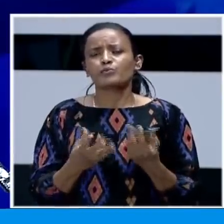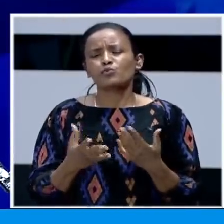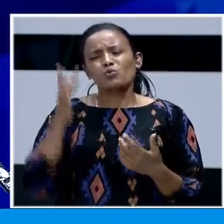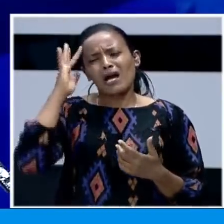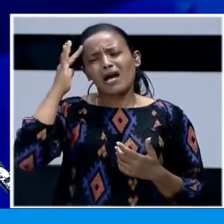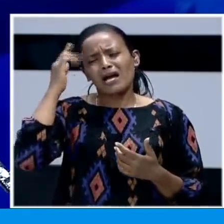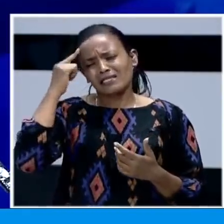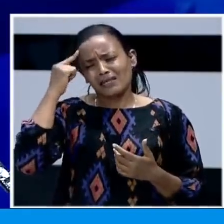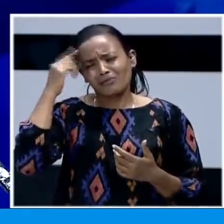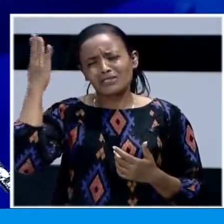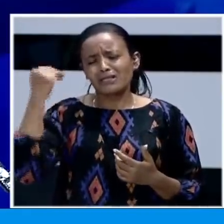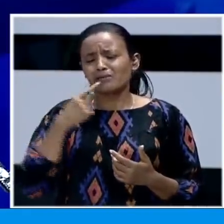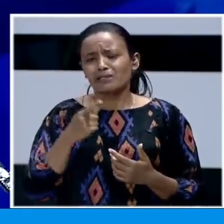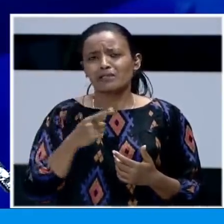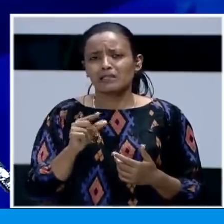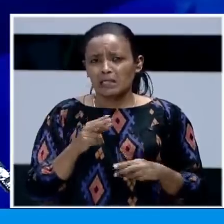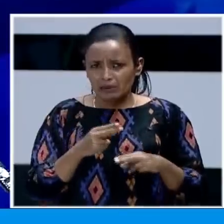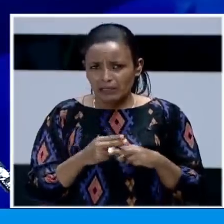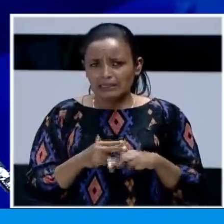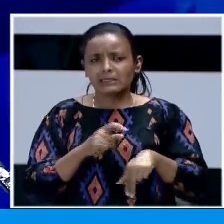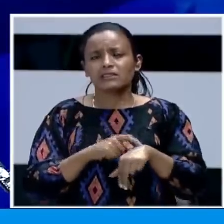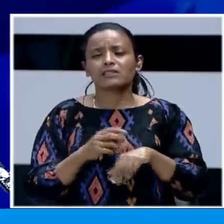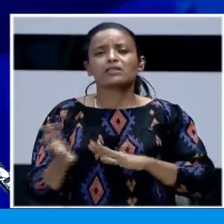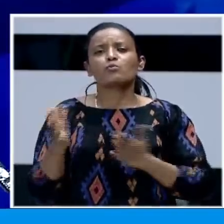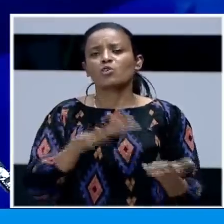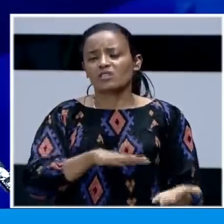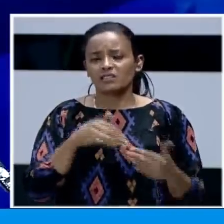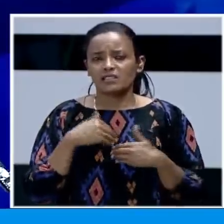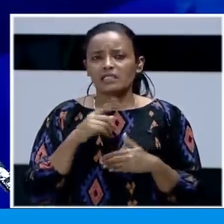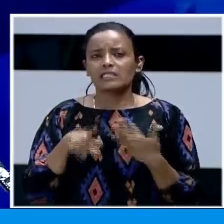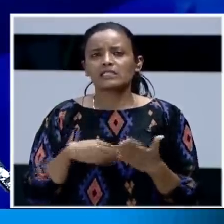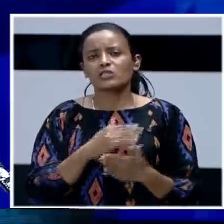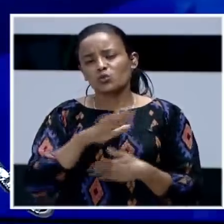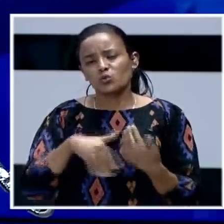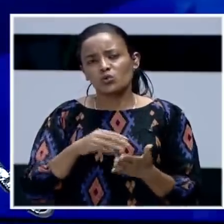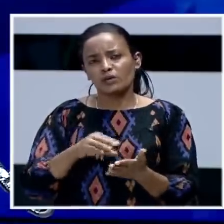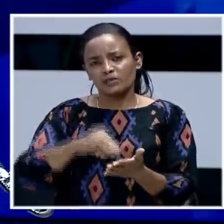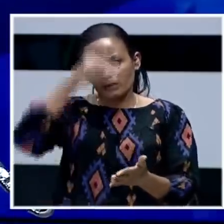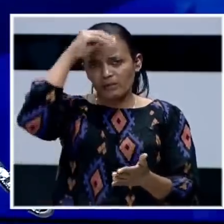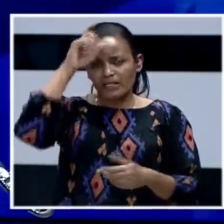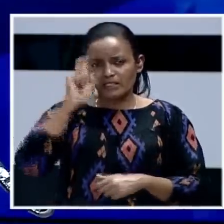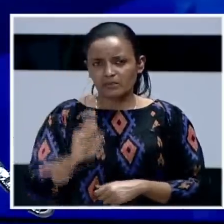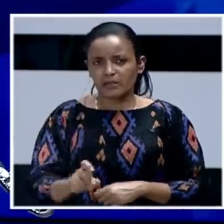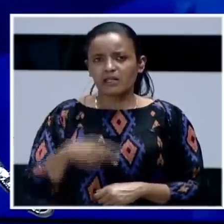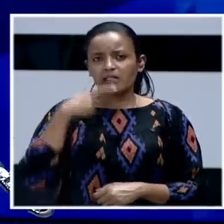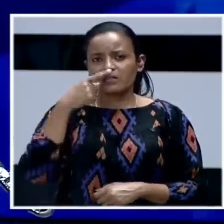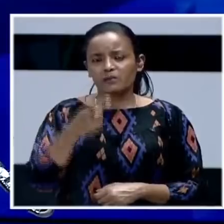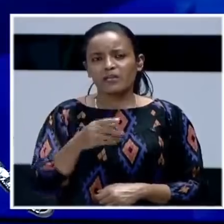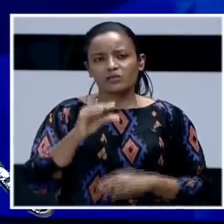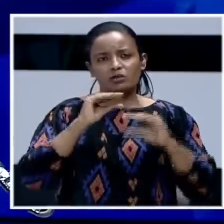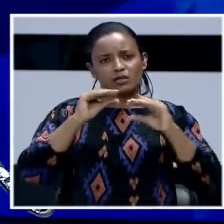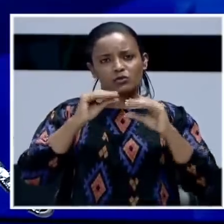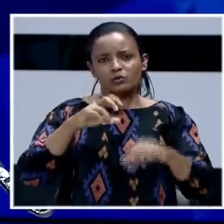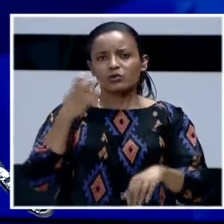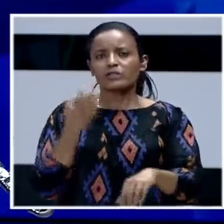يا اب زحصروان هو تاسي نازل له. كسلز خلوا كابزيكم مارك قللو. لازم تزبها هالزول الله سمره خبيده